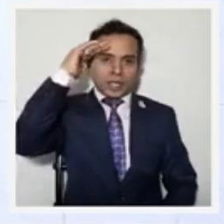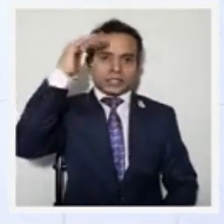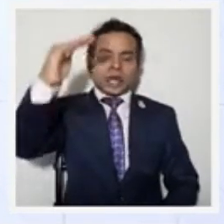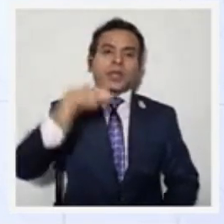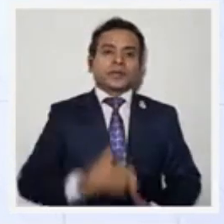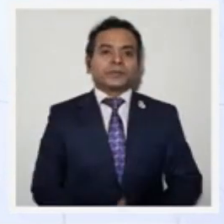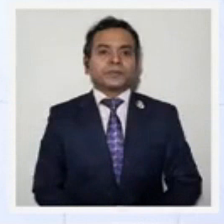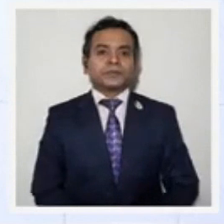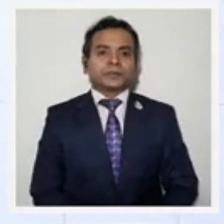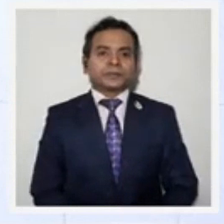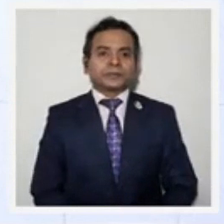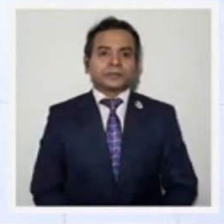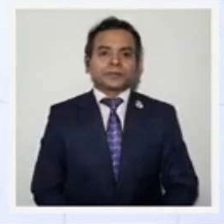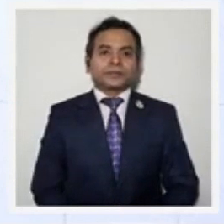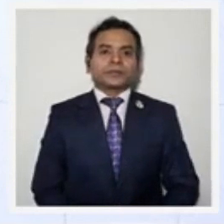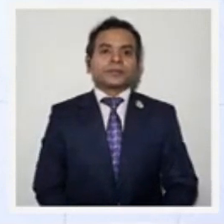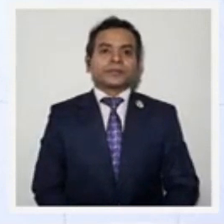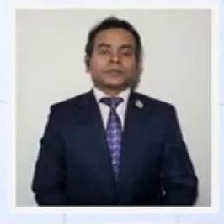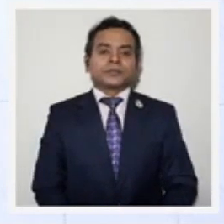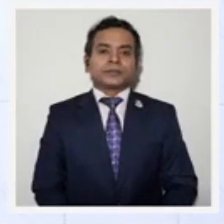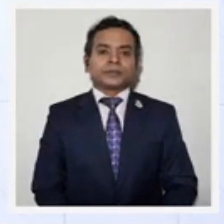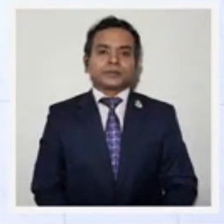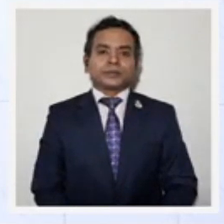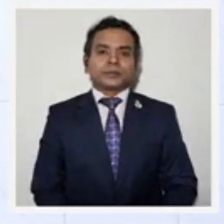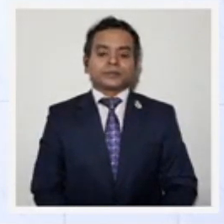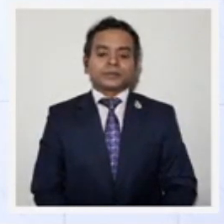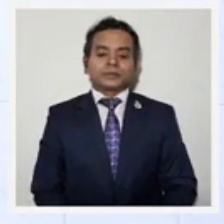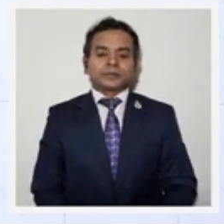এবং ধূমপান থেকে যেন বিরত থাকি। আপনাদের